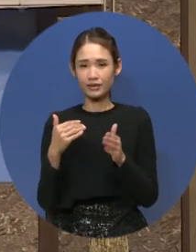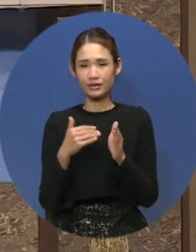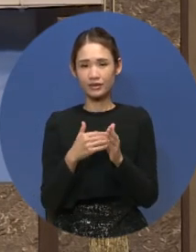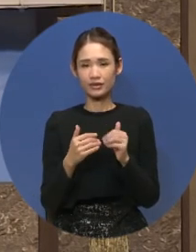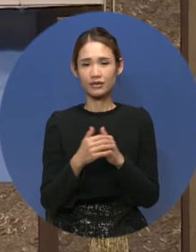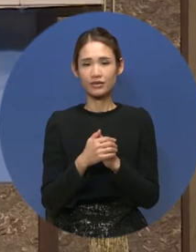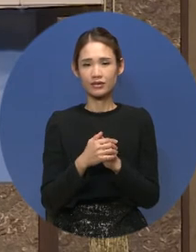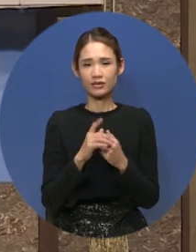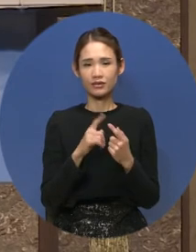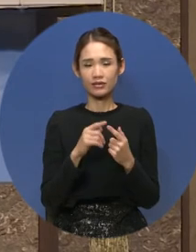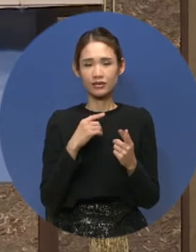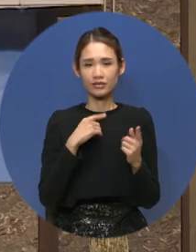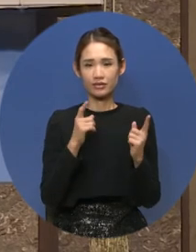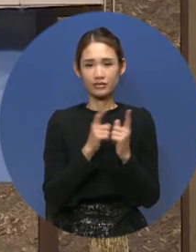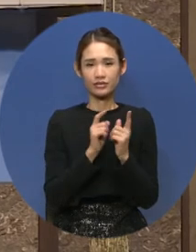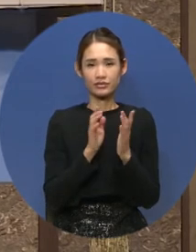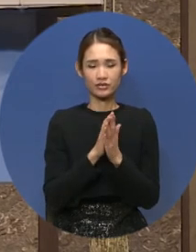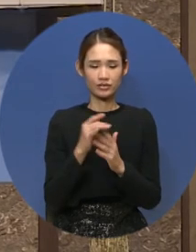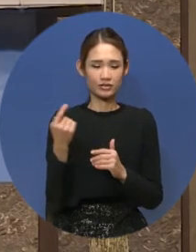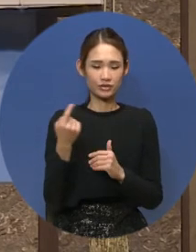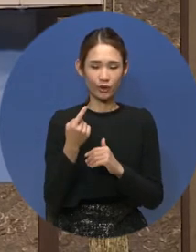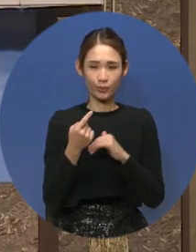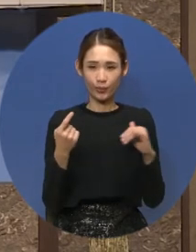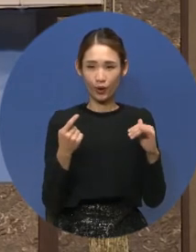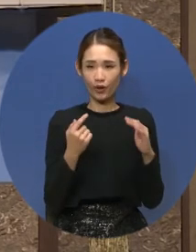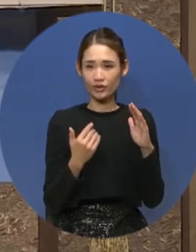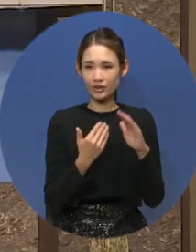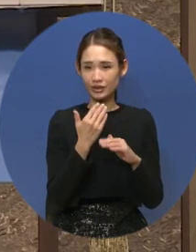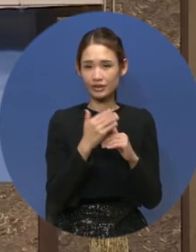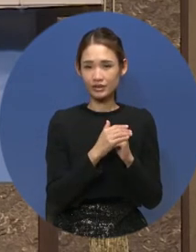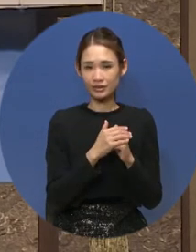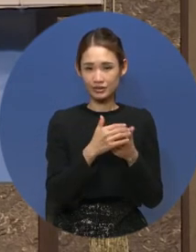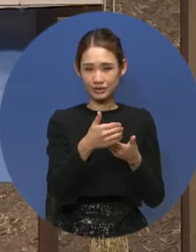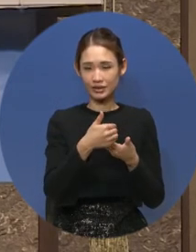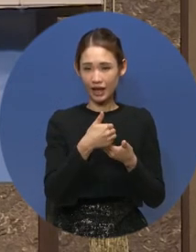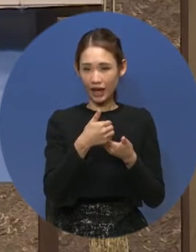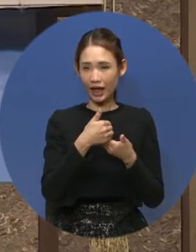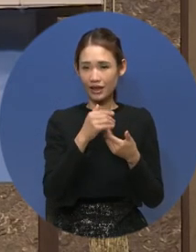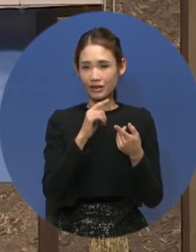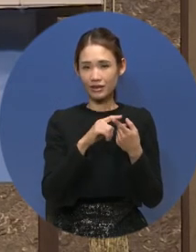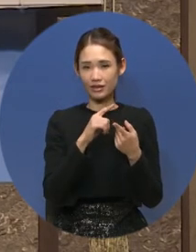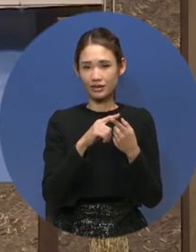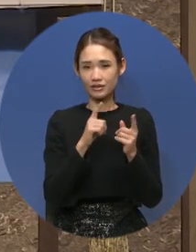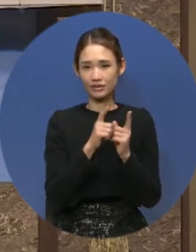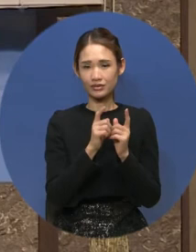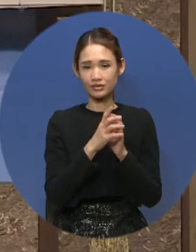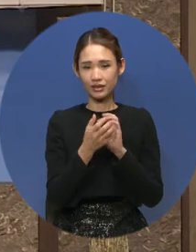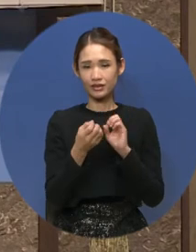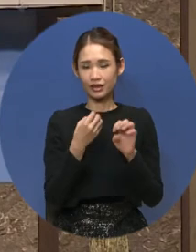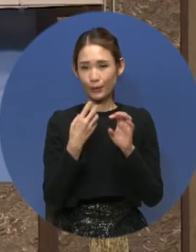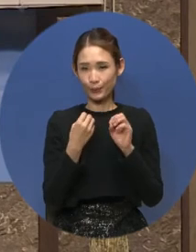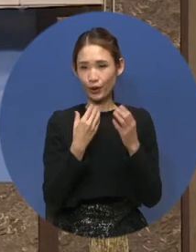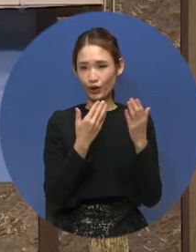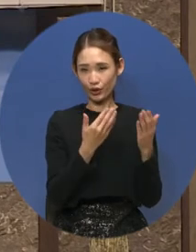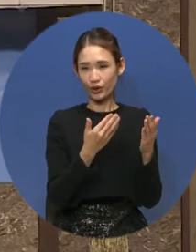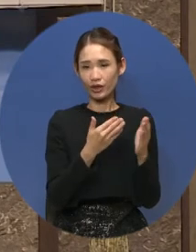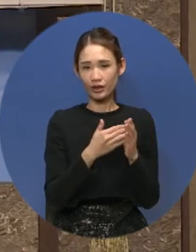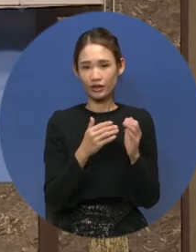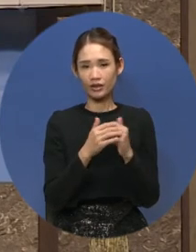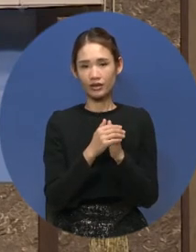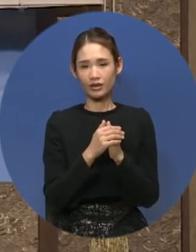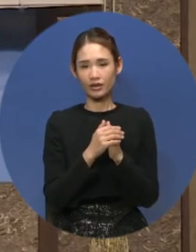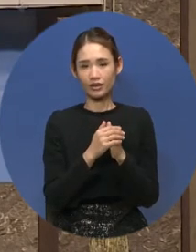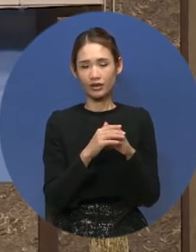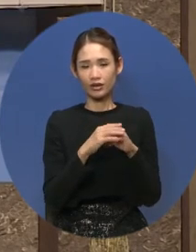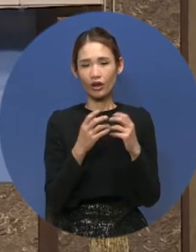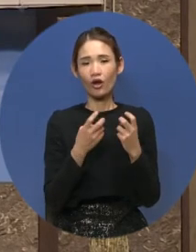그래서 그거에 대해서는 제가 직접 1,000명 이상 국민분들이 제안한 네. 사항에 대해서는 네. 제가 직접 답변을 하고 어떻게